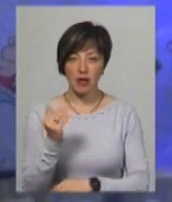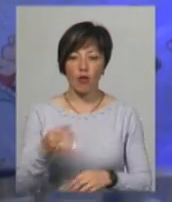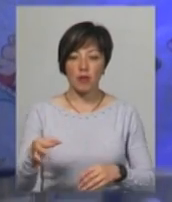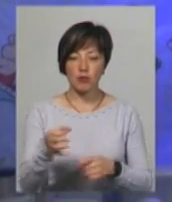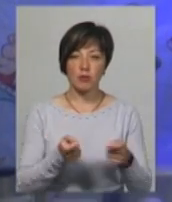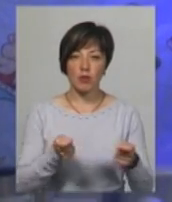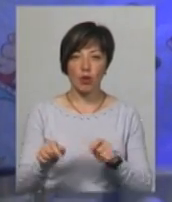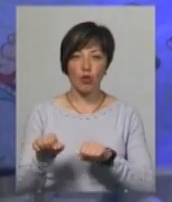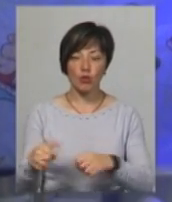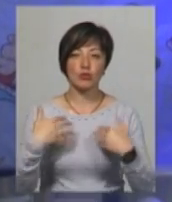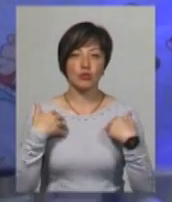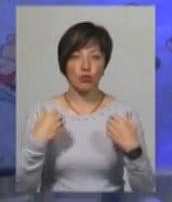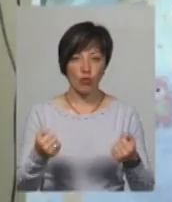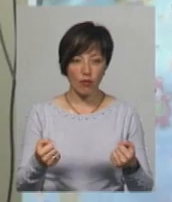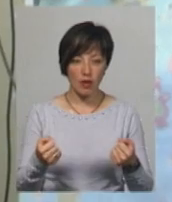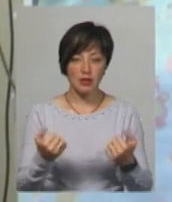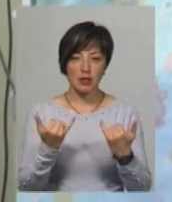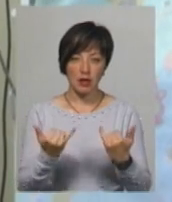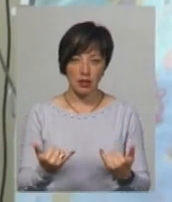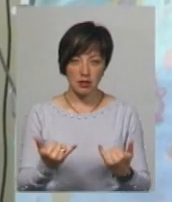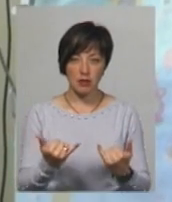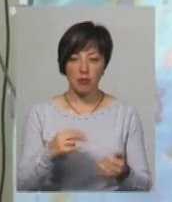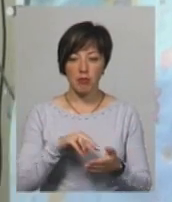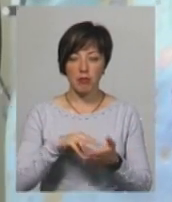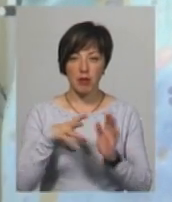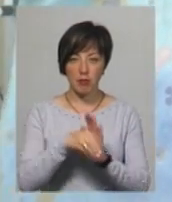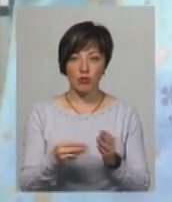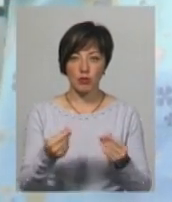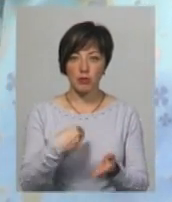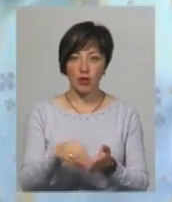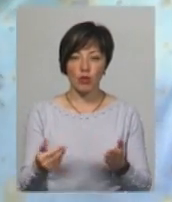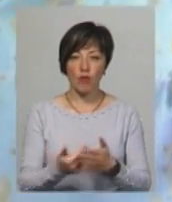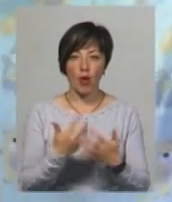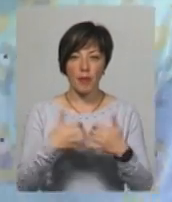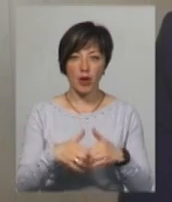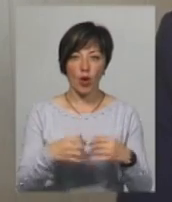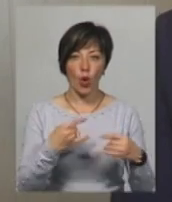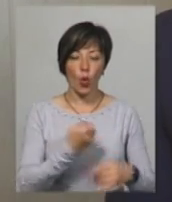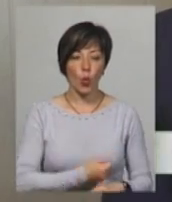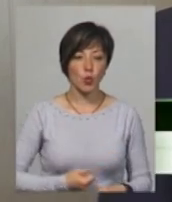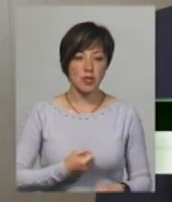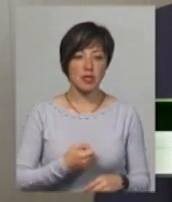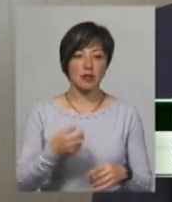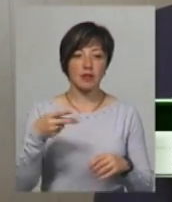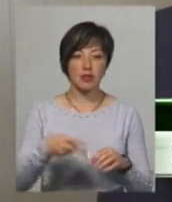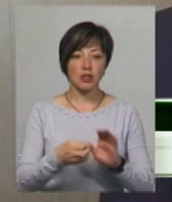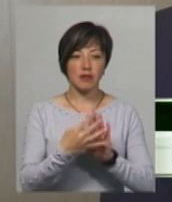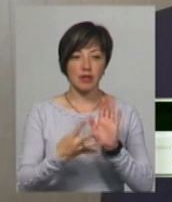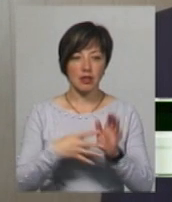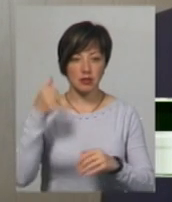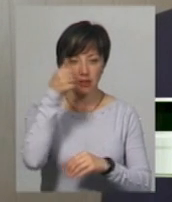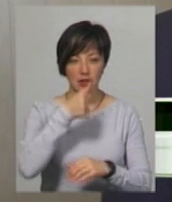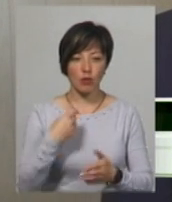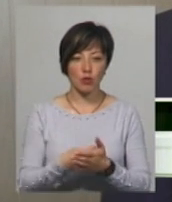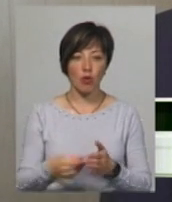здоров'я Хмельницької облдержадміністрації наразі передбачені кошти на придбання нового апарату УЗД. На 2019 рік в